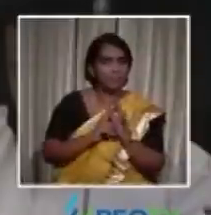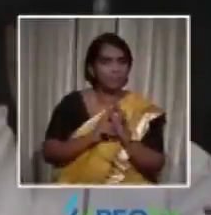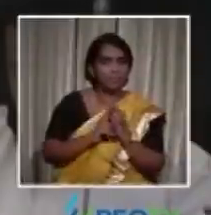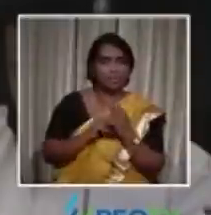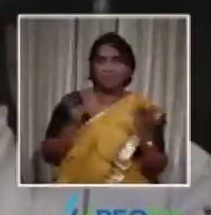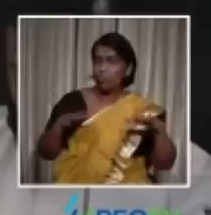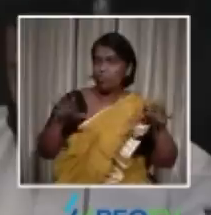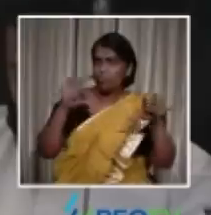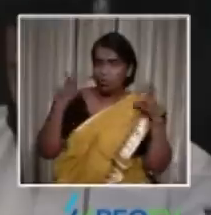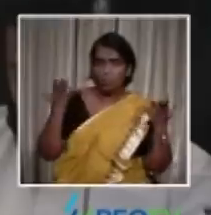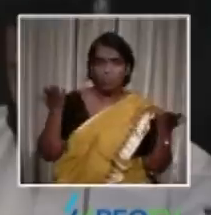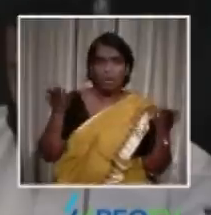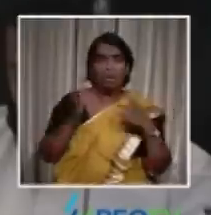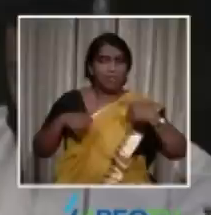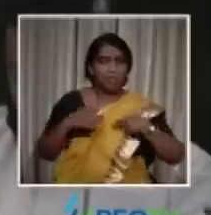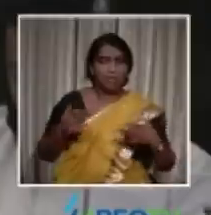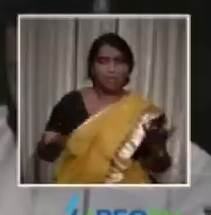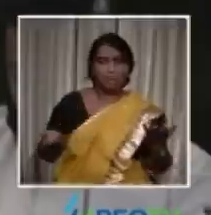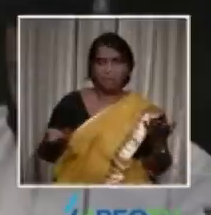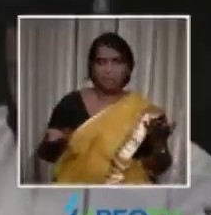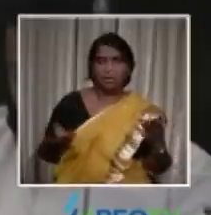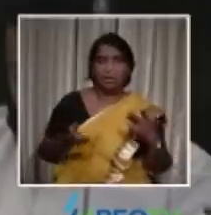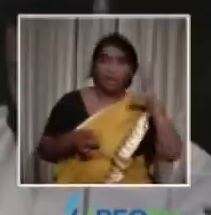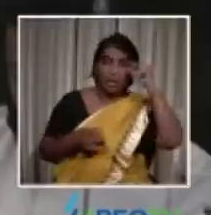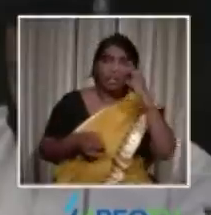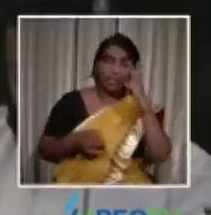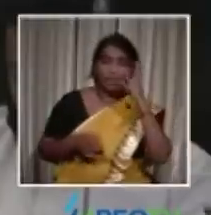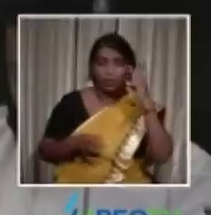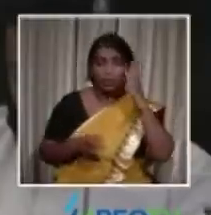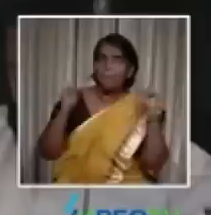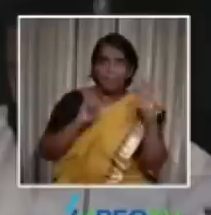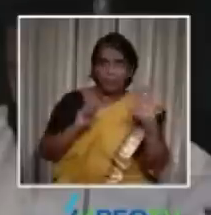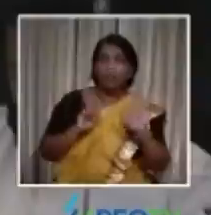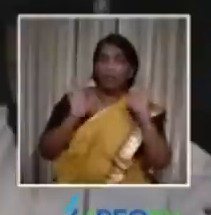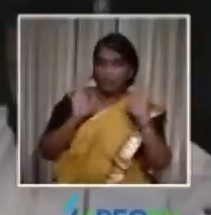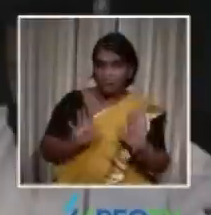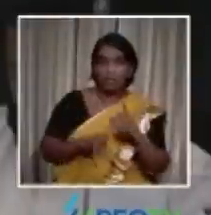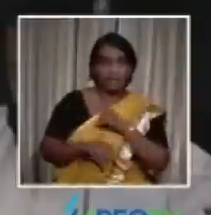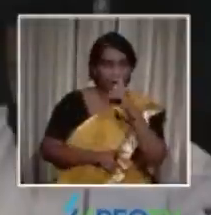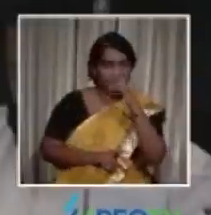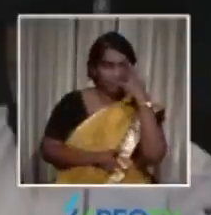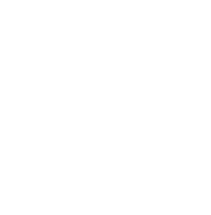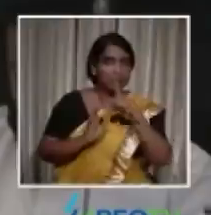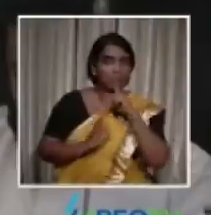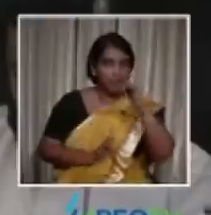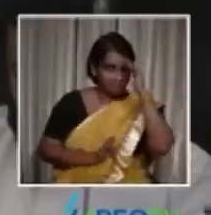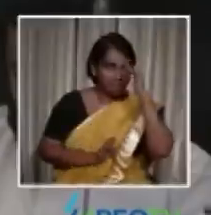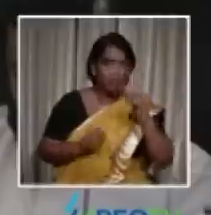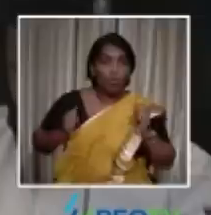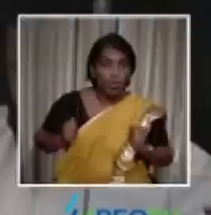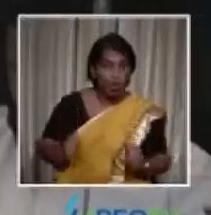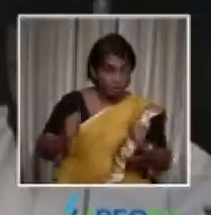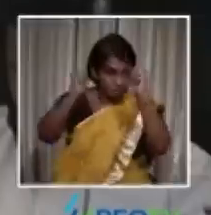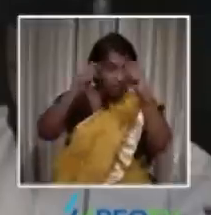දෙවිහාමුදුර මේක මාර බීතිකාවක්නේ. රාජපක්ෂෝ රාජපක්ෂෝරු. රාජ දෙකන තුන්ට නැගිල්ලත් රාජපක්ෂුට හීනෙන් බය වෙනවා ඇති. එකක් මාතක තියාගන්න නියෝජ්‍ය කතානායකතුමනේ. චිල්ලාවේ පැත්තට